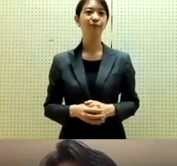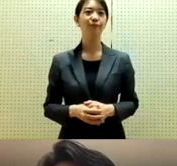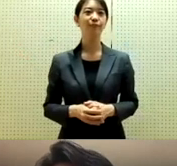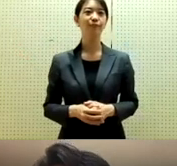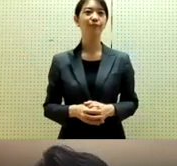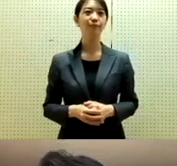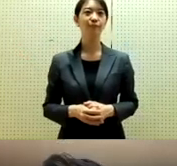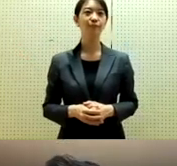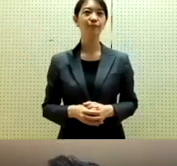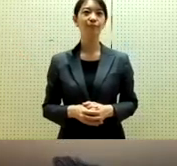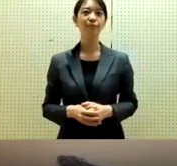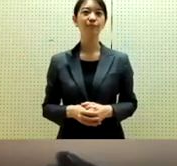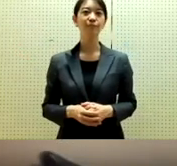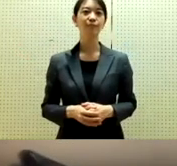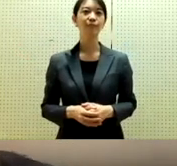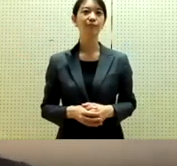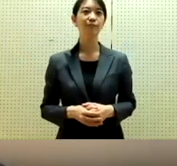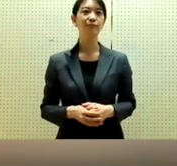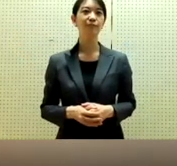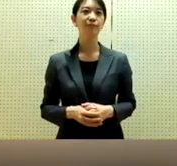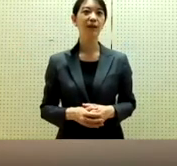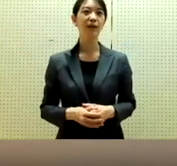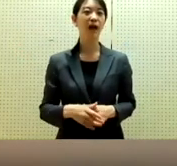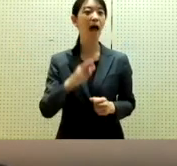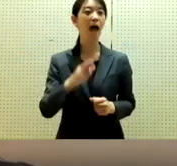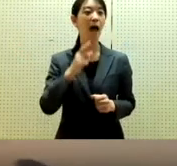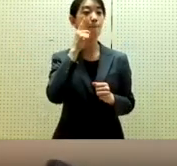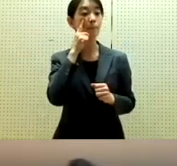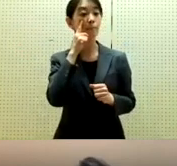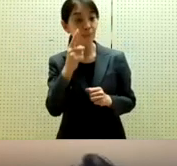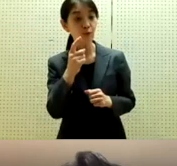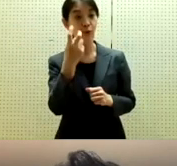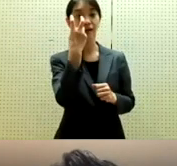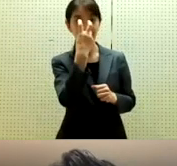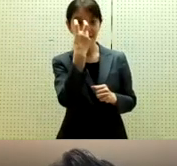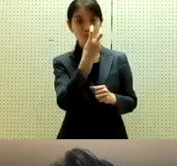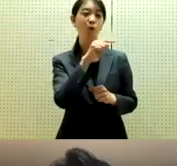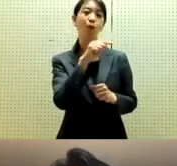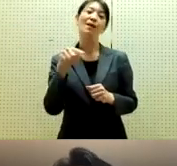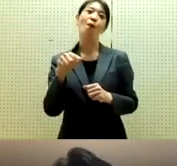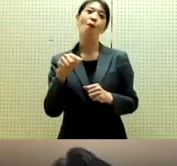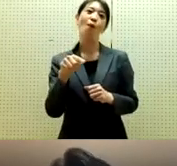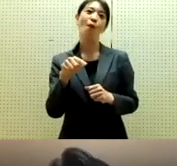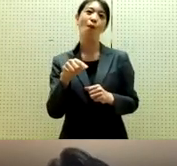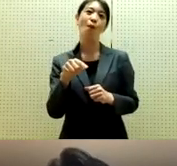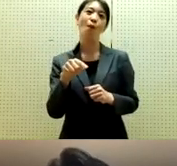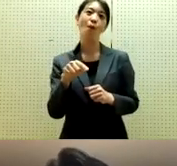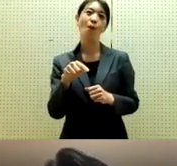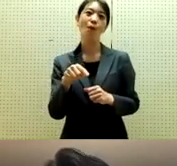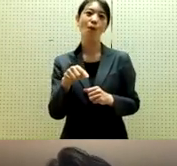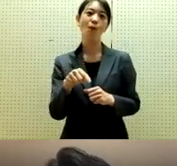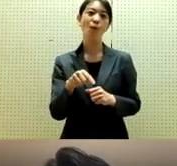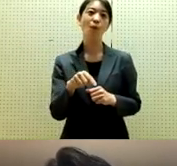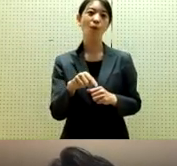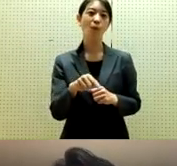のねいろんな見ることのもありましたけれどもこれらも見えることで分かったとか見